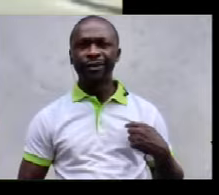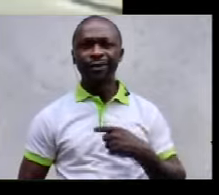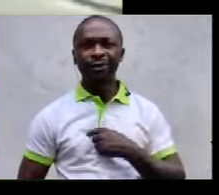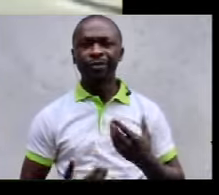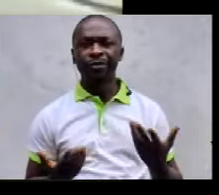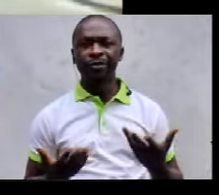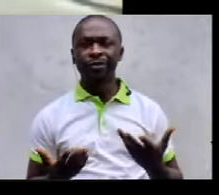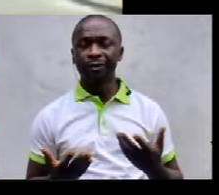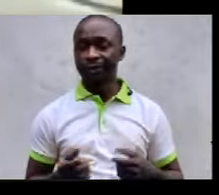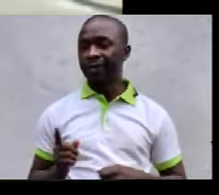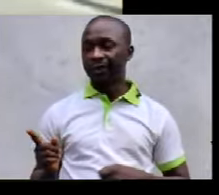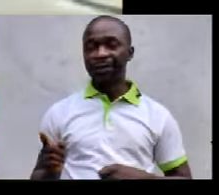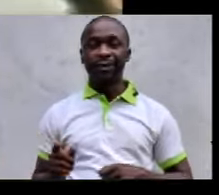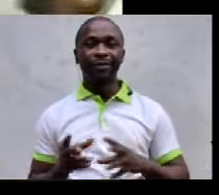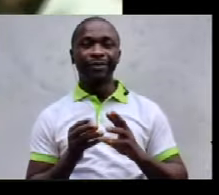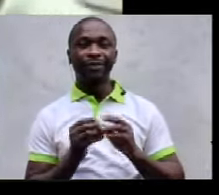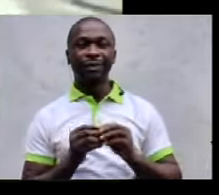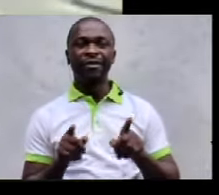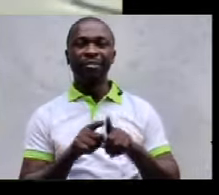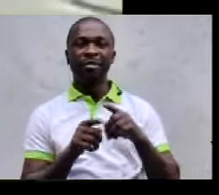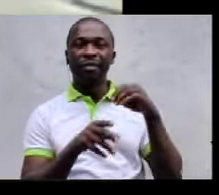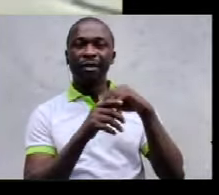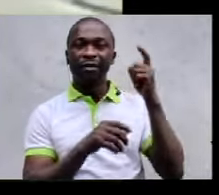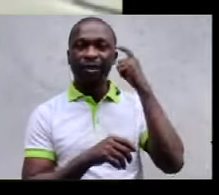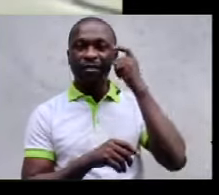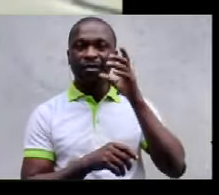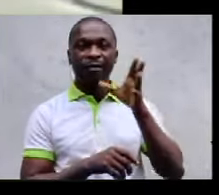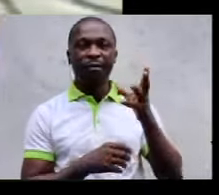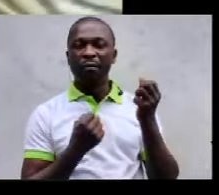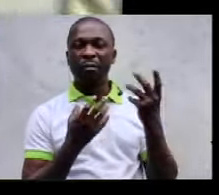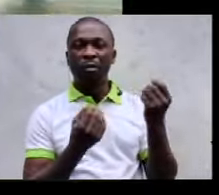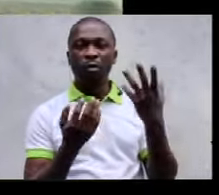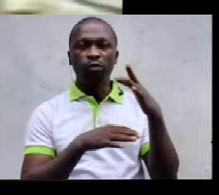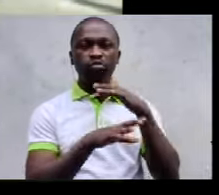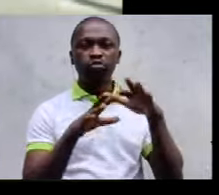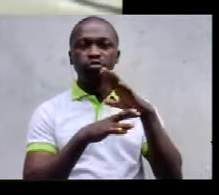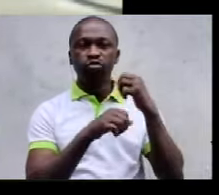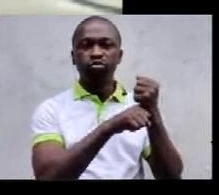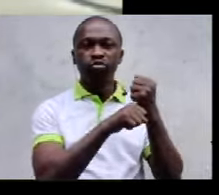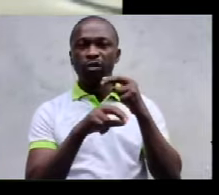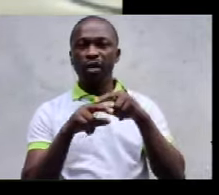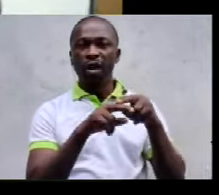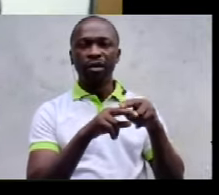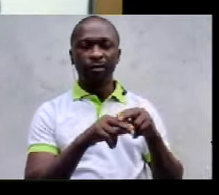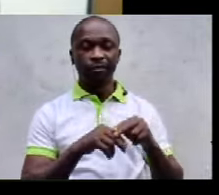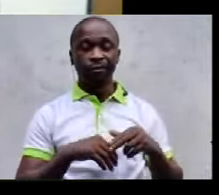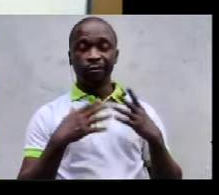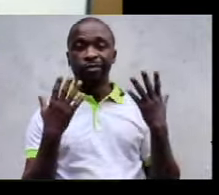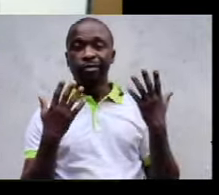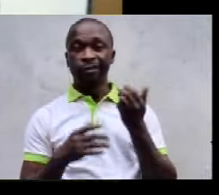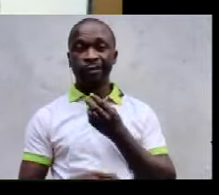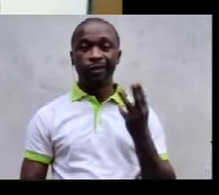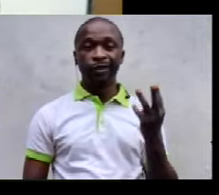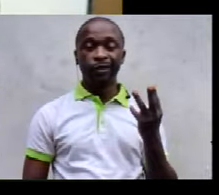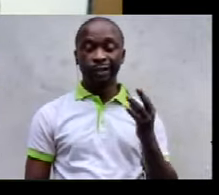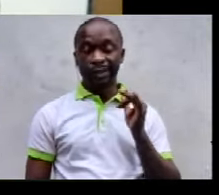bon. Même dans le gouvernement, il y a beaucoup de femmes. En Côte d'Ivoire, plusieurs actions ont déjà été engagées par